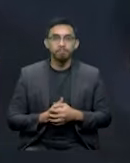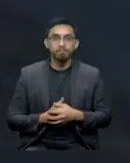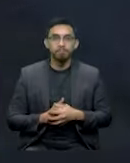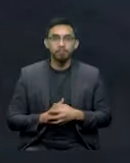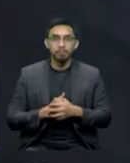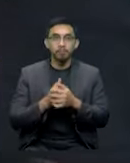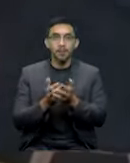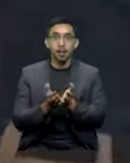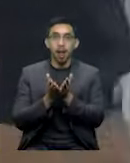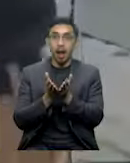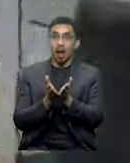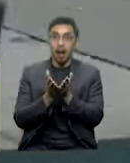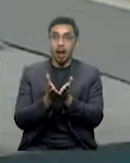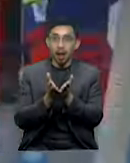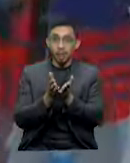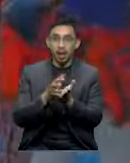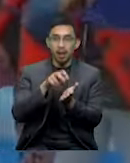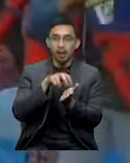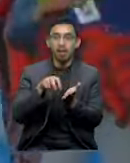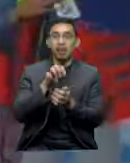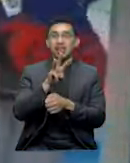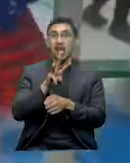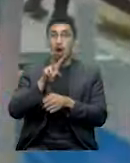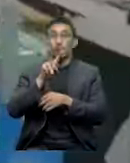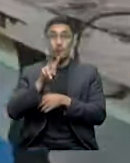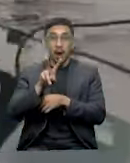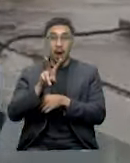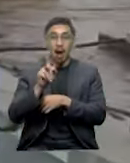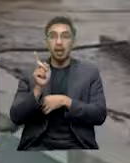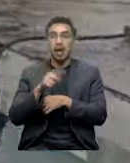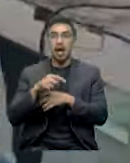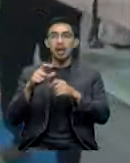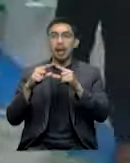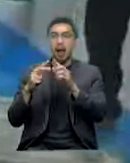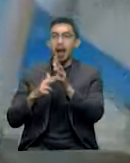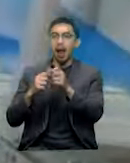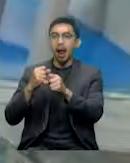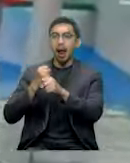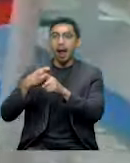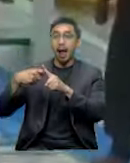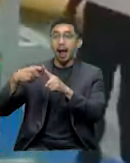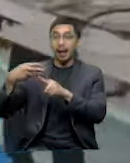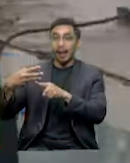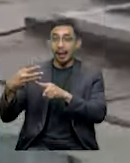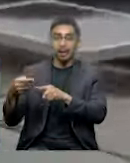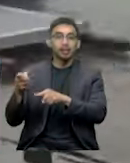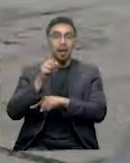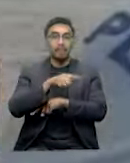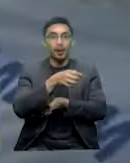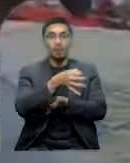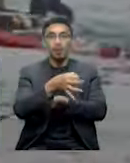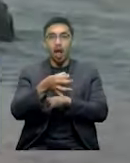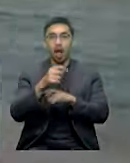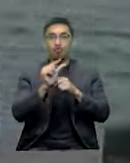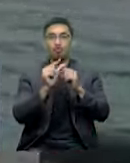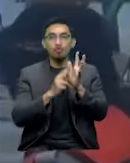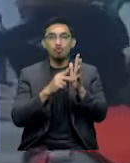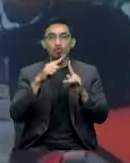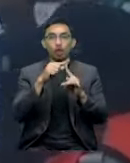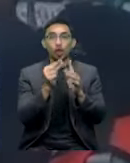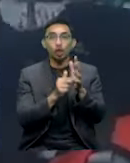32 orang penumpang dari Pelabuhan Kali Adem Muara Angke menuju ke Pulau Untung Jawa sempat menurunkan 2 orang penumpang. 11 orang penumpang